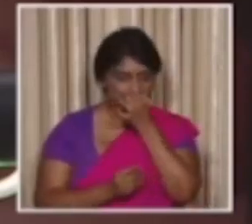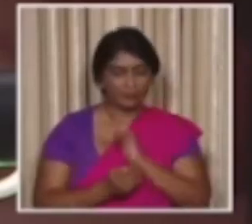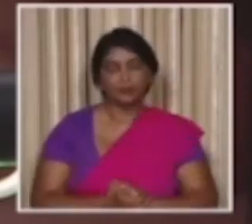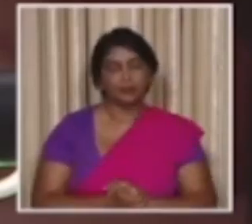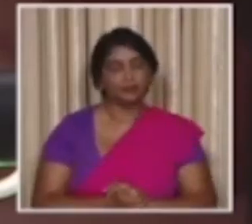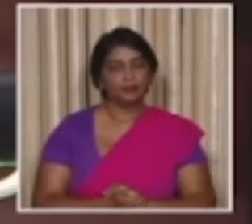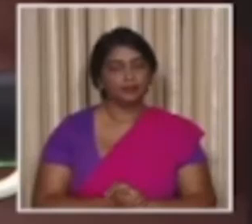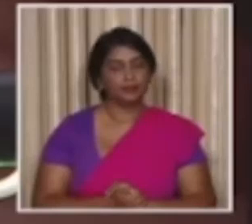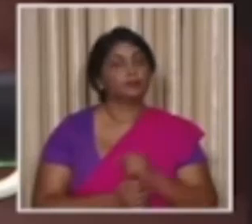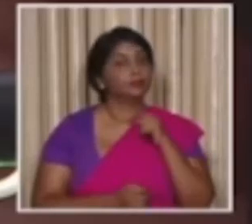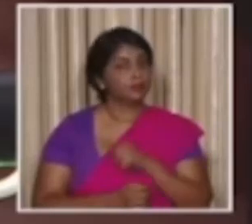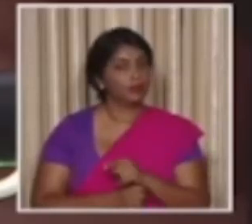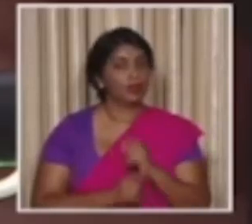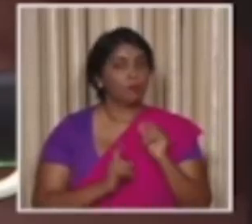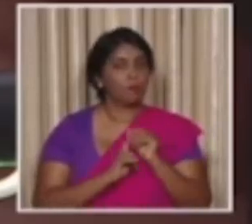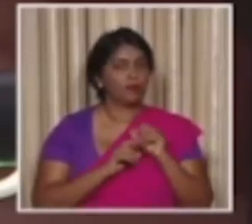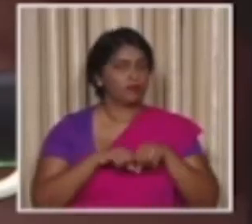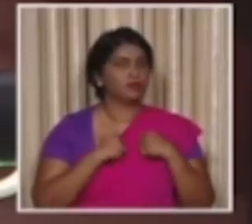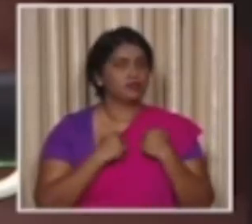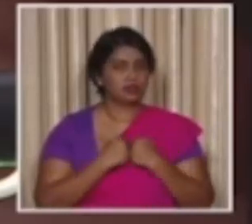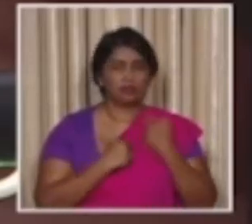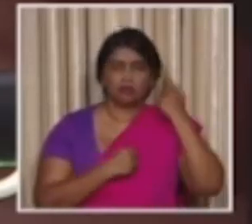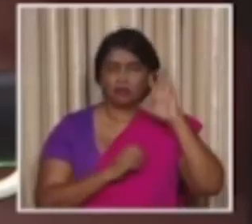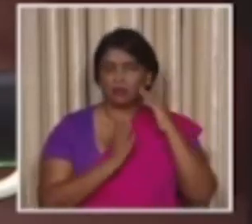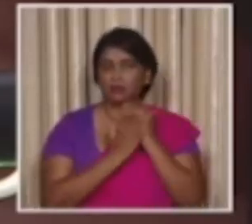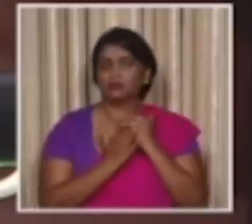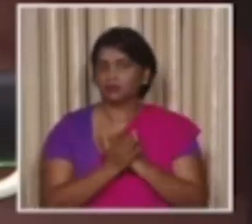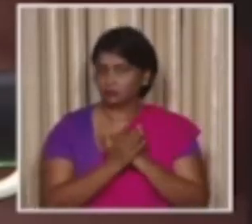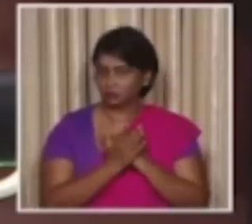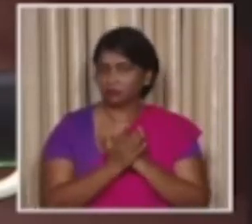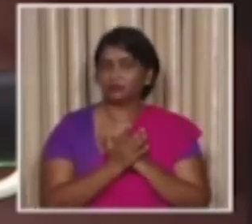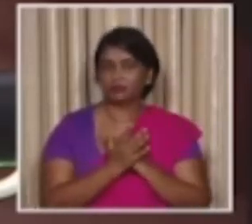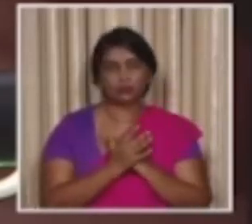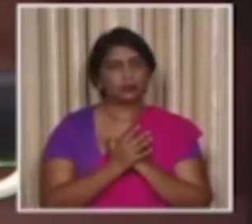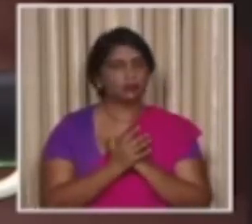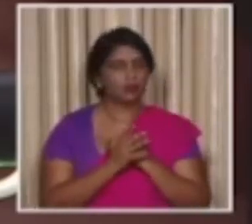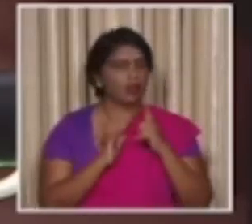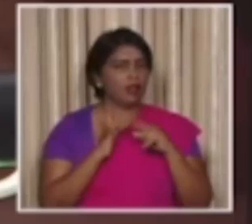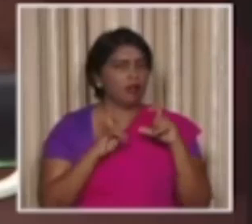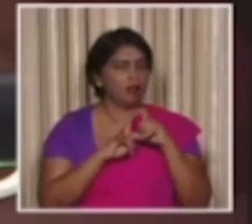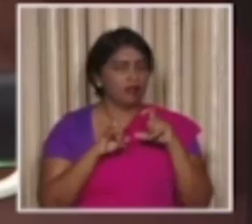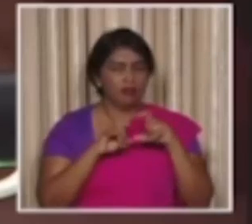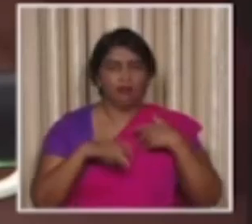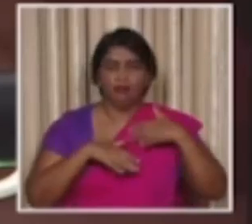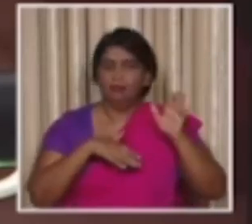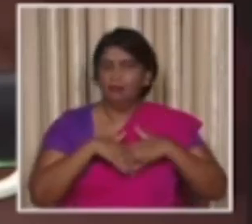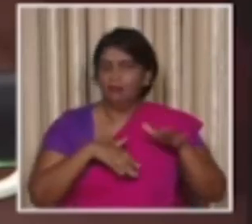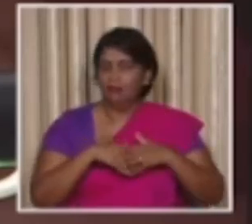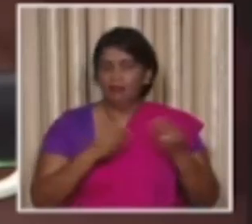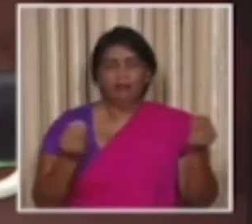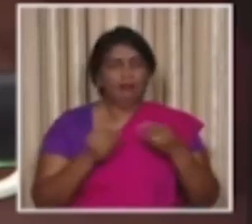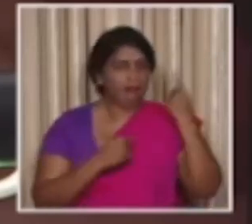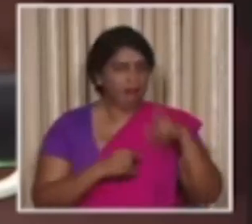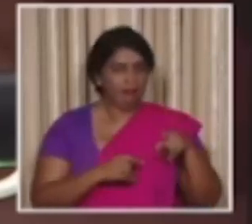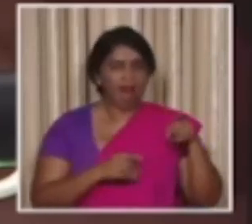තිබෙනි. මේන් ප්‍රෝටීන් සමාගමද අපේක්ෂිත කොන්දේසිල පද සඳහන් පදනම් හැදුපත් ක්‍රියාවලිය අධ්‍යක්ෂින් ප්‍රමාණවත් නොවීම